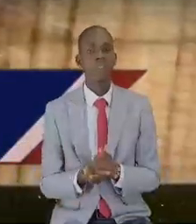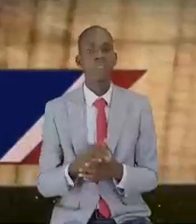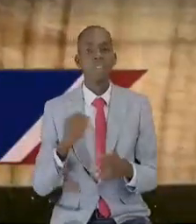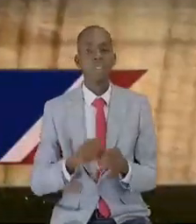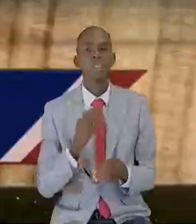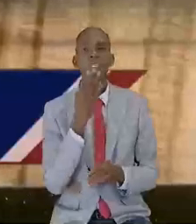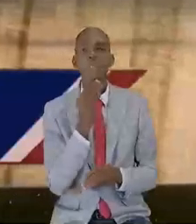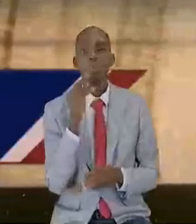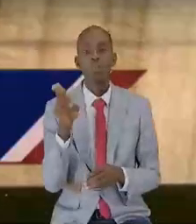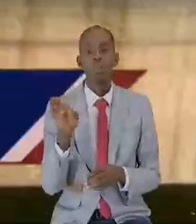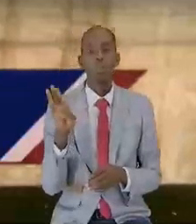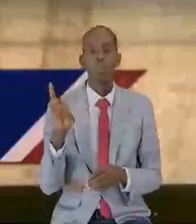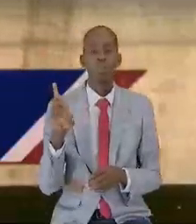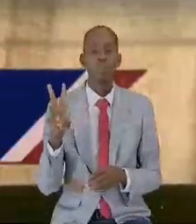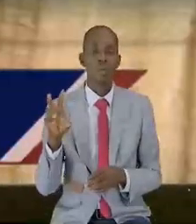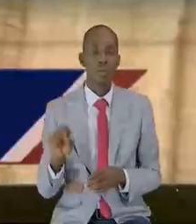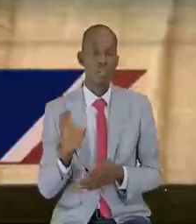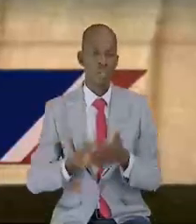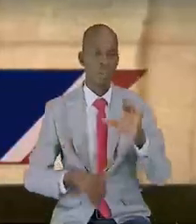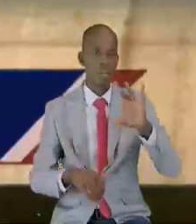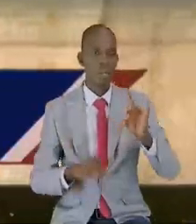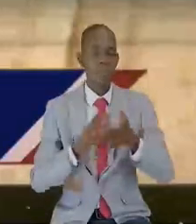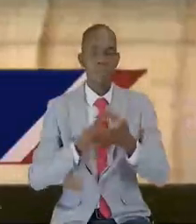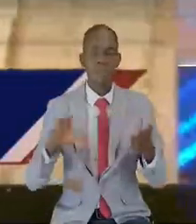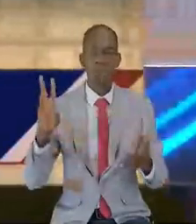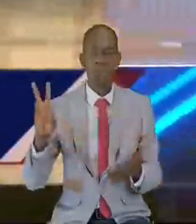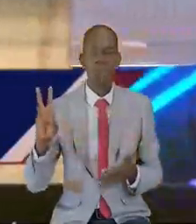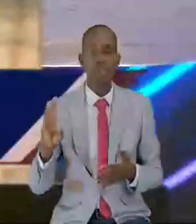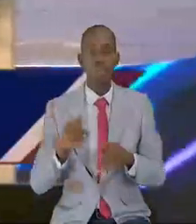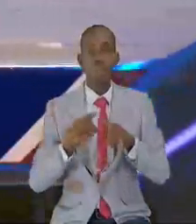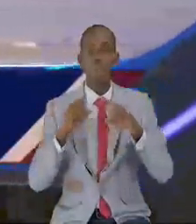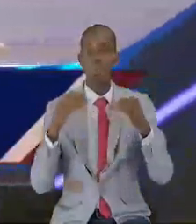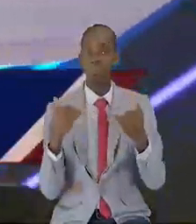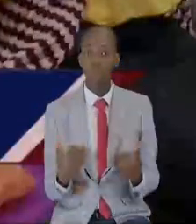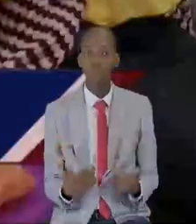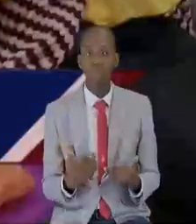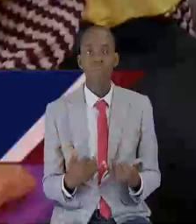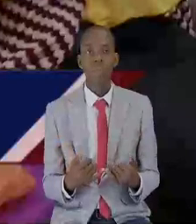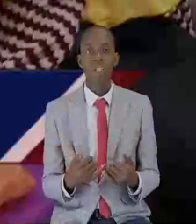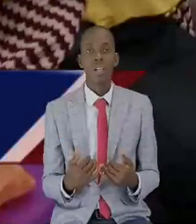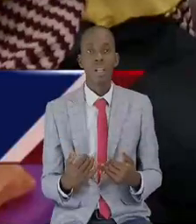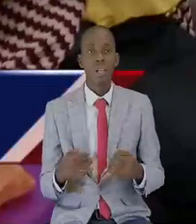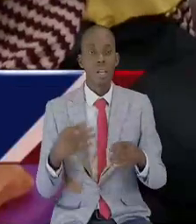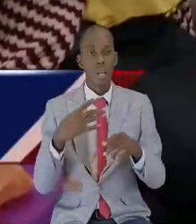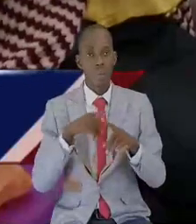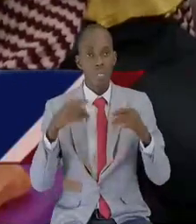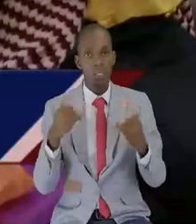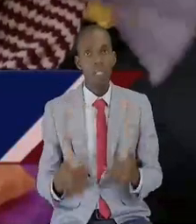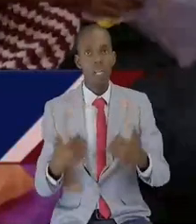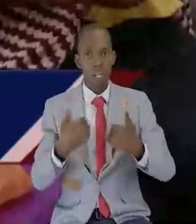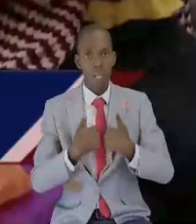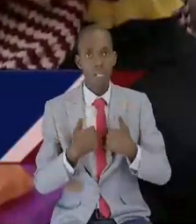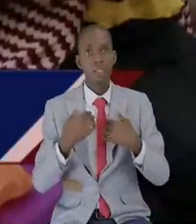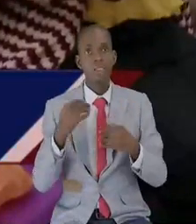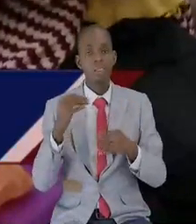Hébreux chapitre 8, verset 6. Hébreux 8, 6. Mais maintenant,